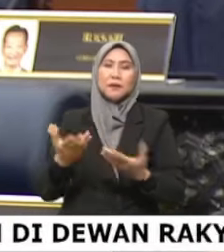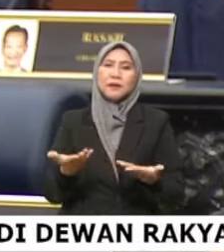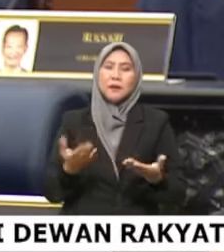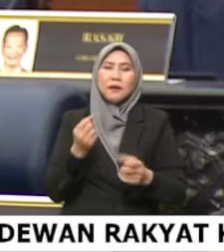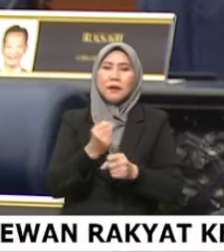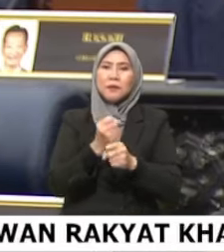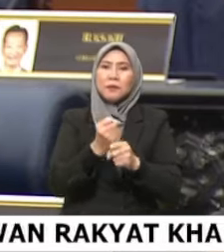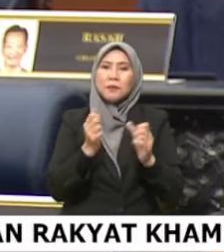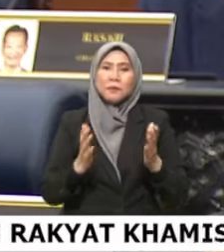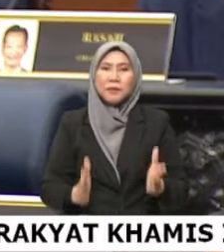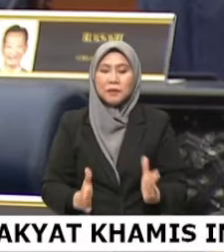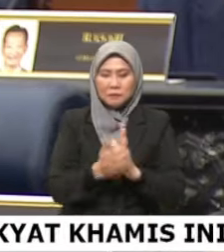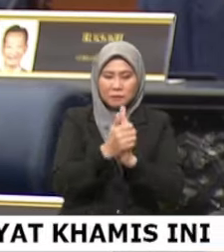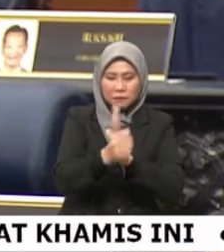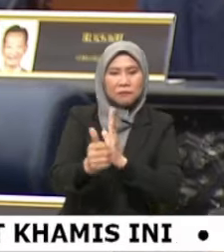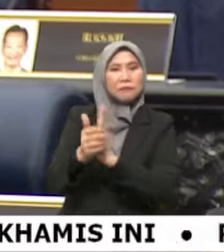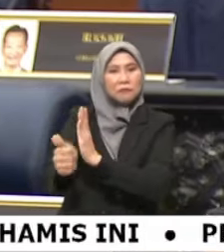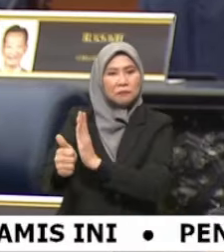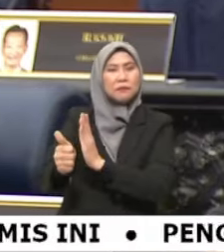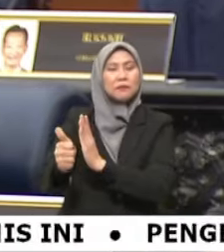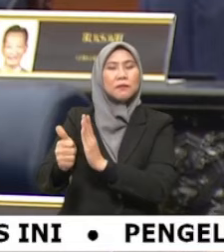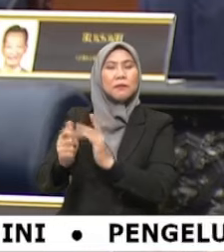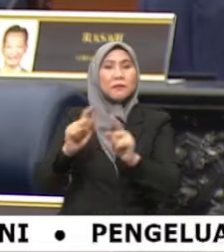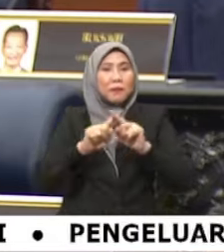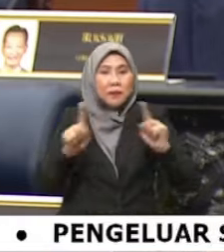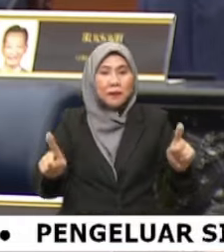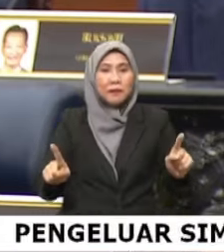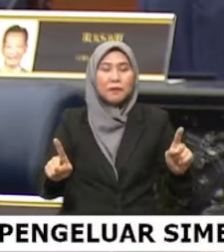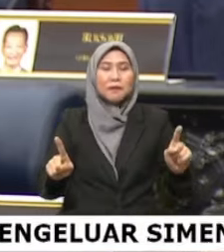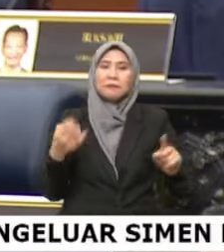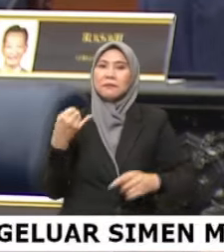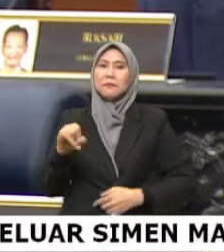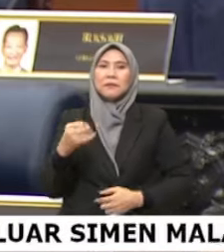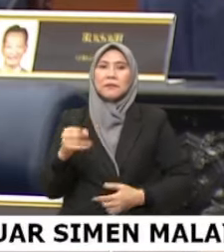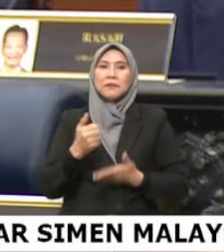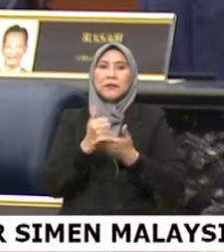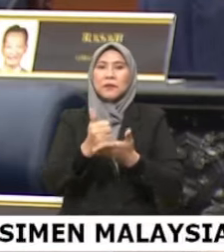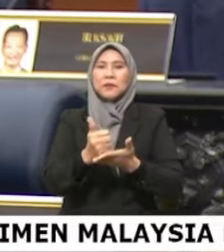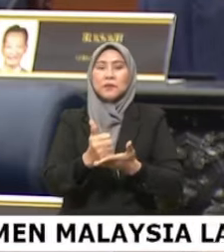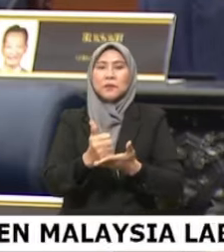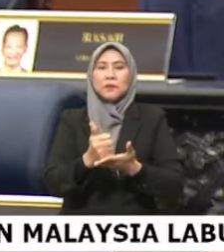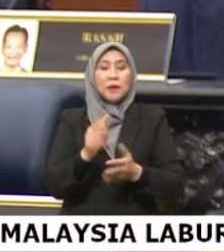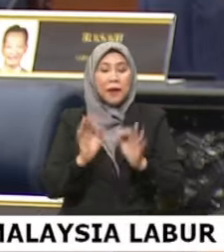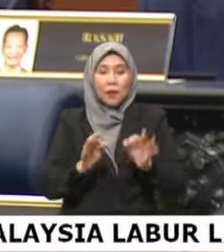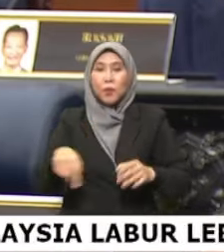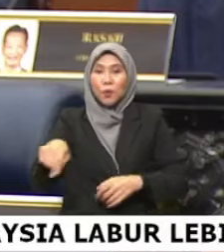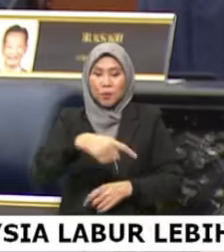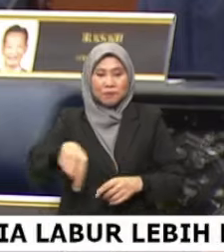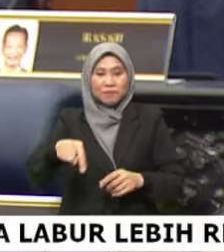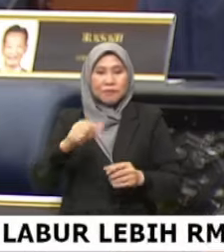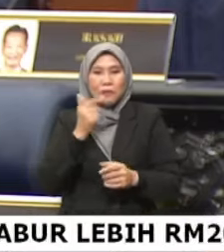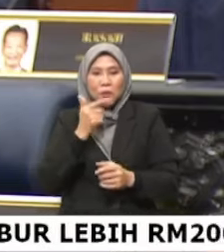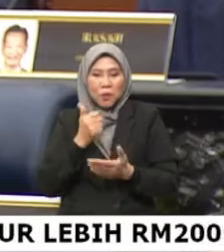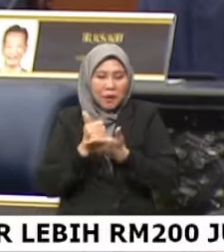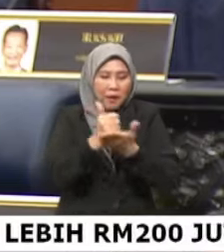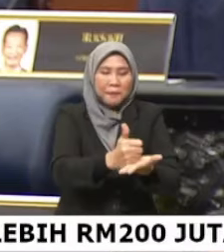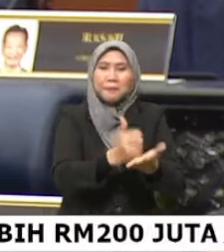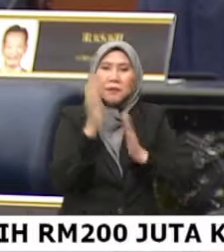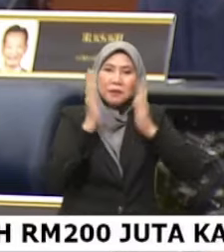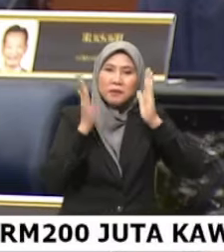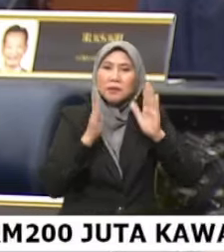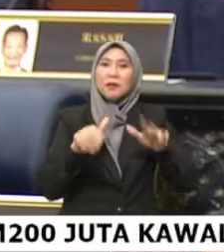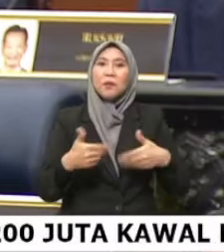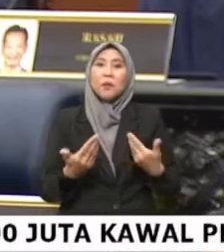pekerja yang agak mahir kepada mereka, tetapi dia tidak membantu. Kalau mereka tidak membantu Malaysia, maka saya rasa